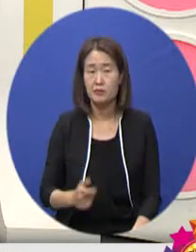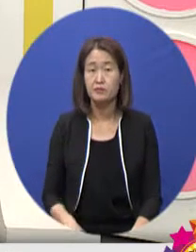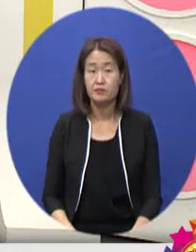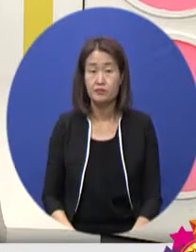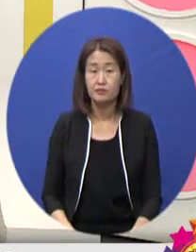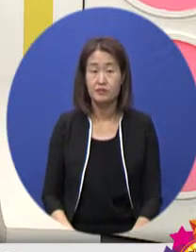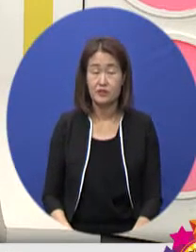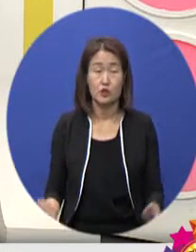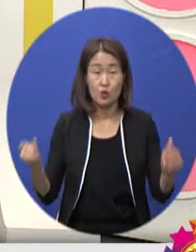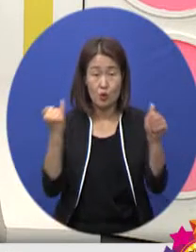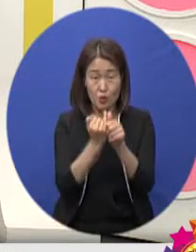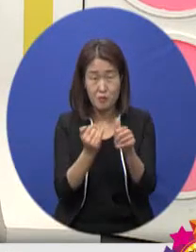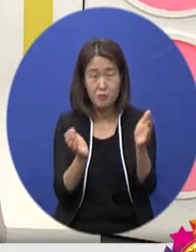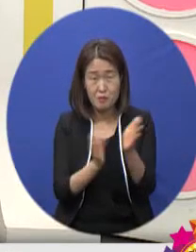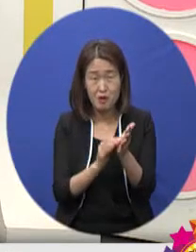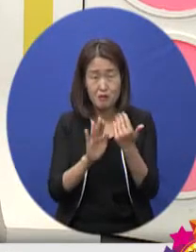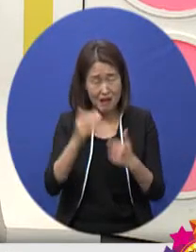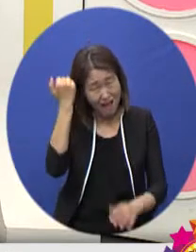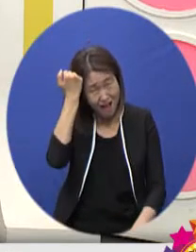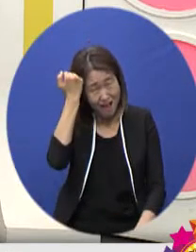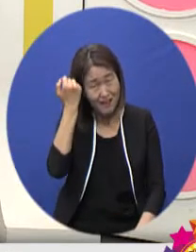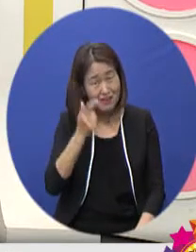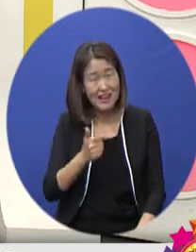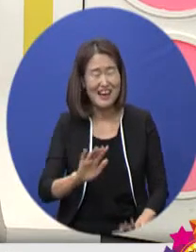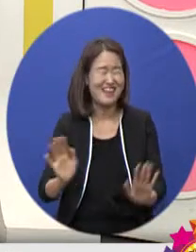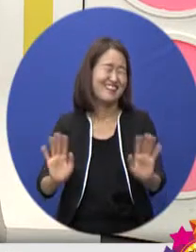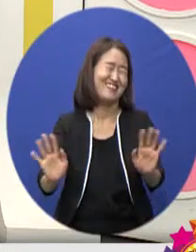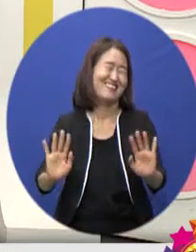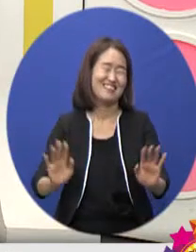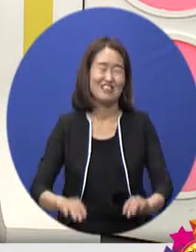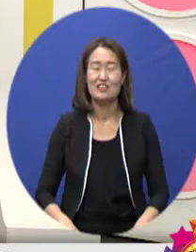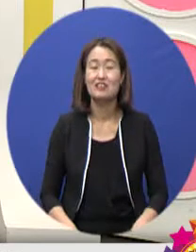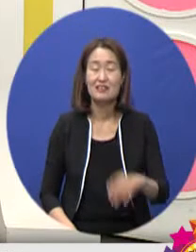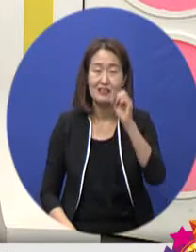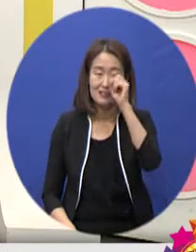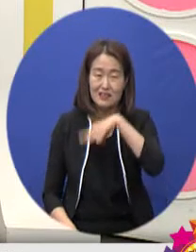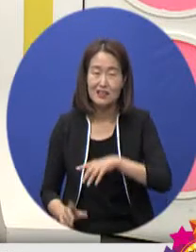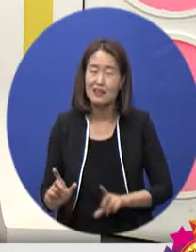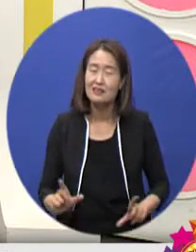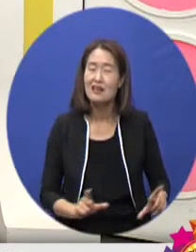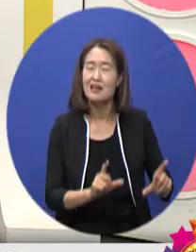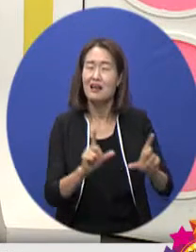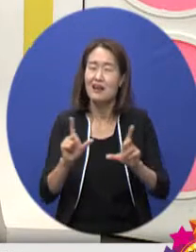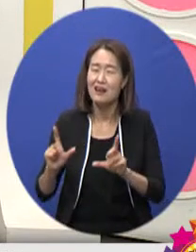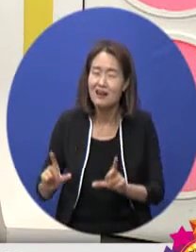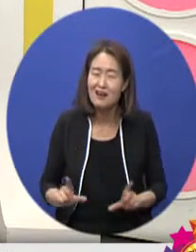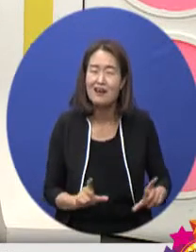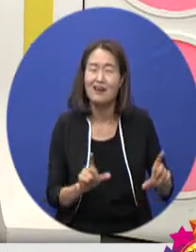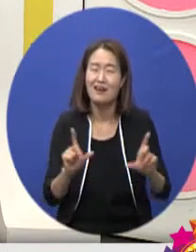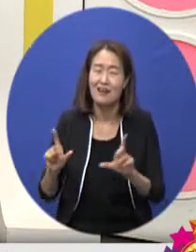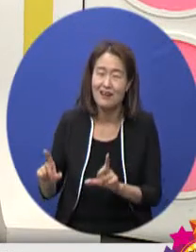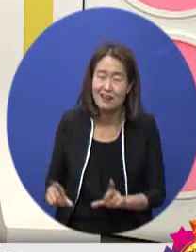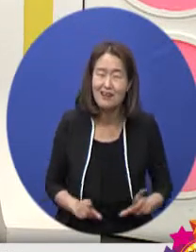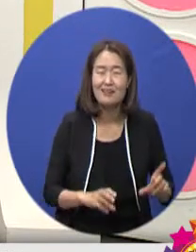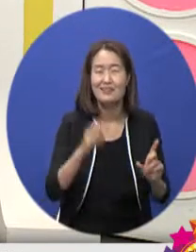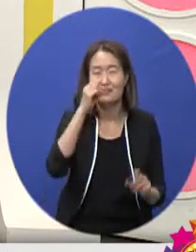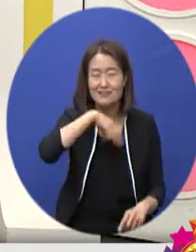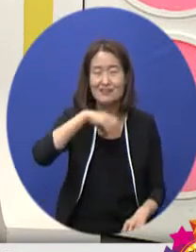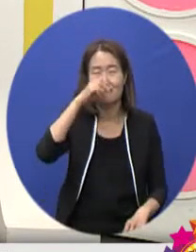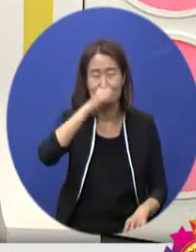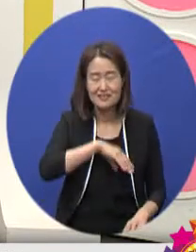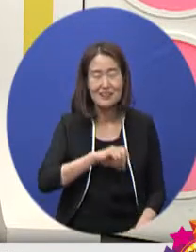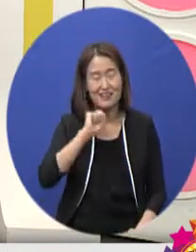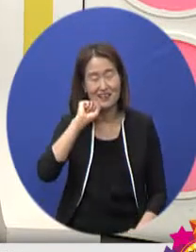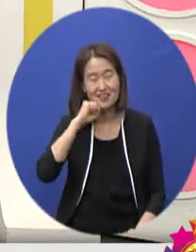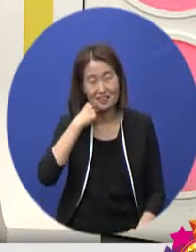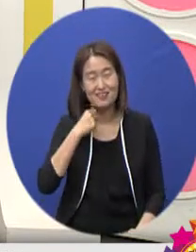뭐 시집살이 이런 것 때문에. 아니 그런 거가 아니고 그냥 살아가는 게 그냥 이제 생활 네. 생활고가 또 이제.